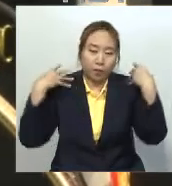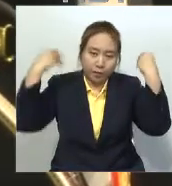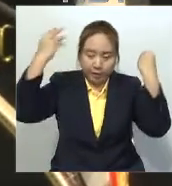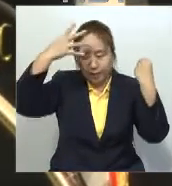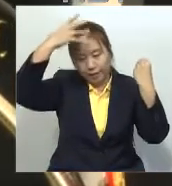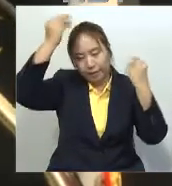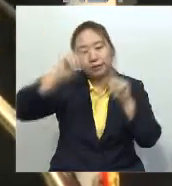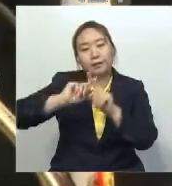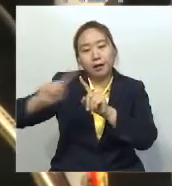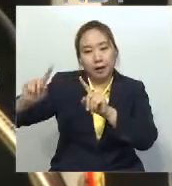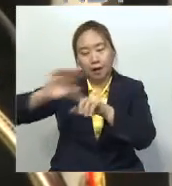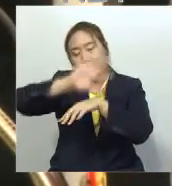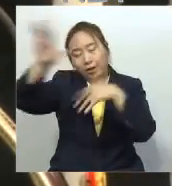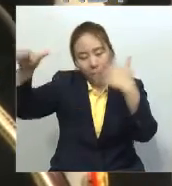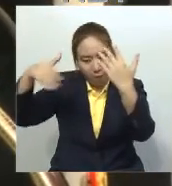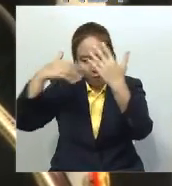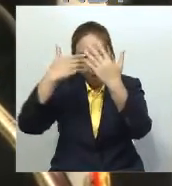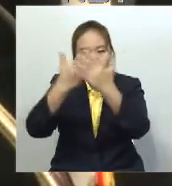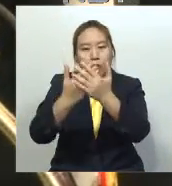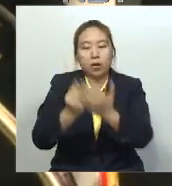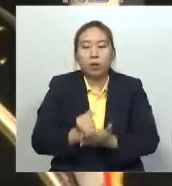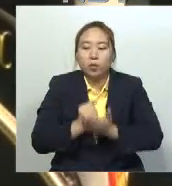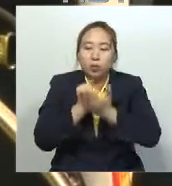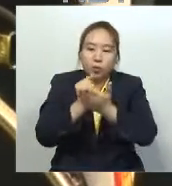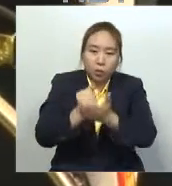หลายคุ้มครอง